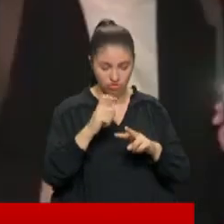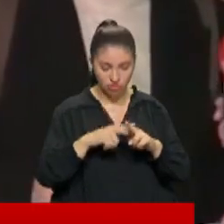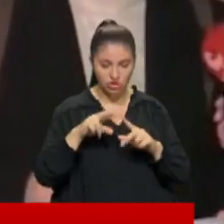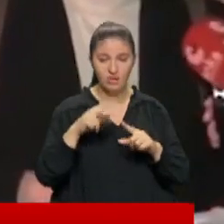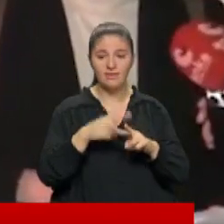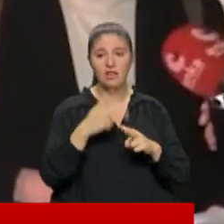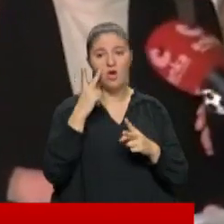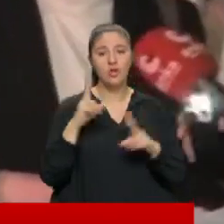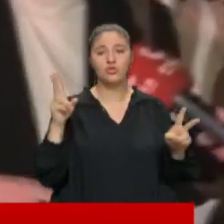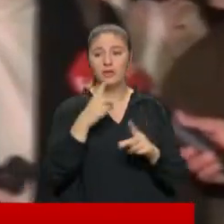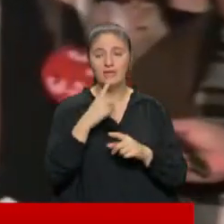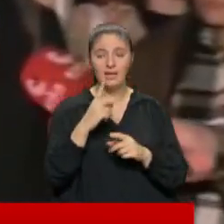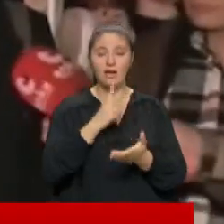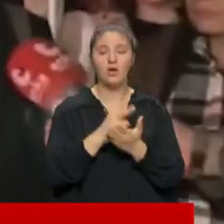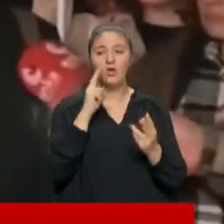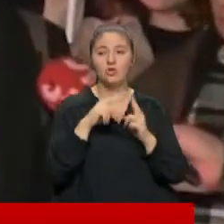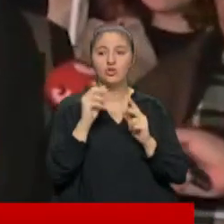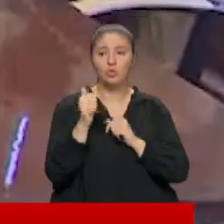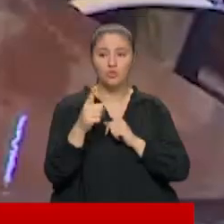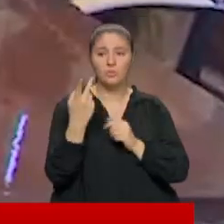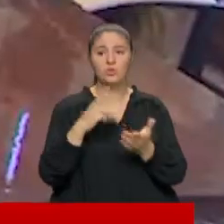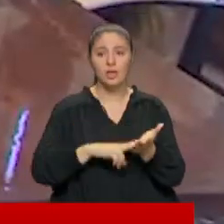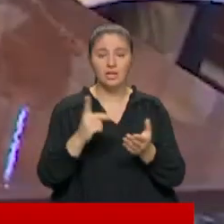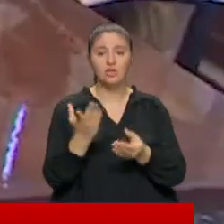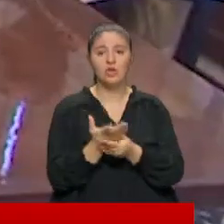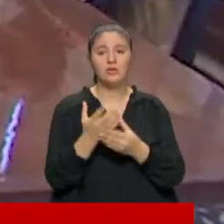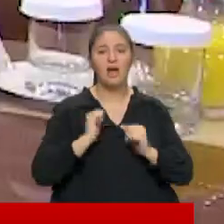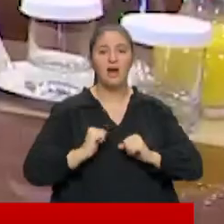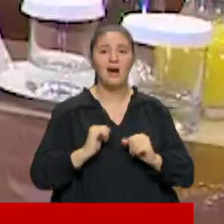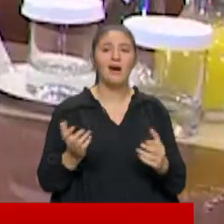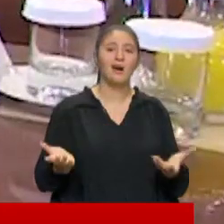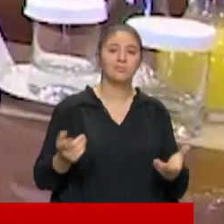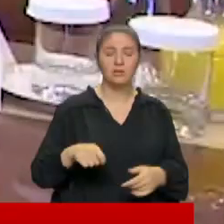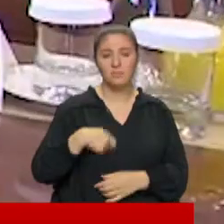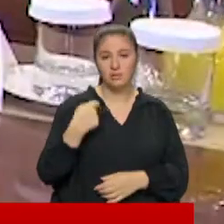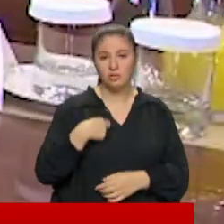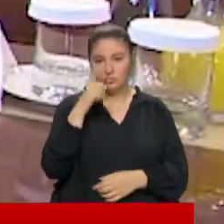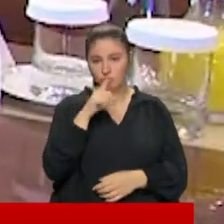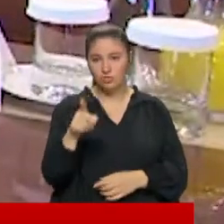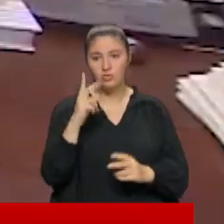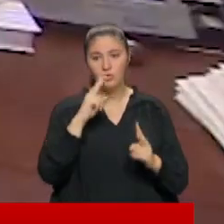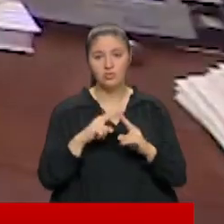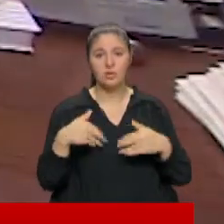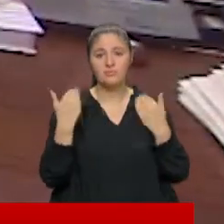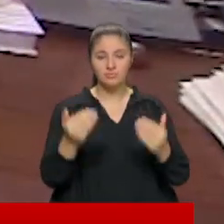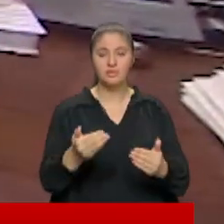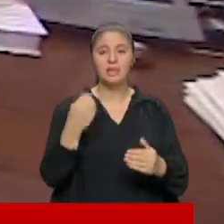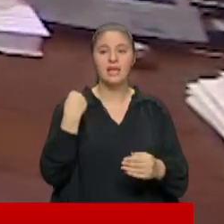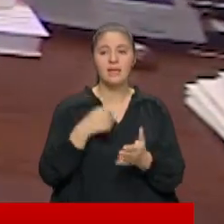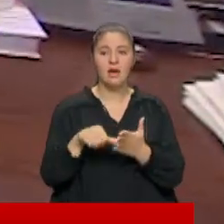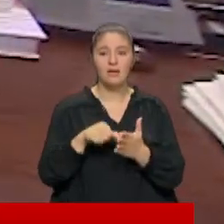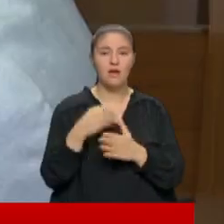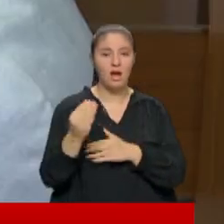sesleri yükselirken kararın görüşüleceği gün bir üyenin dosyaya hazırlanamadım mazeretiyle görüşme ertelendi. Yeni